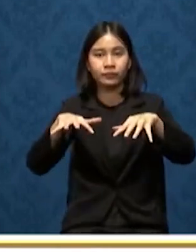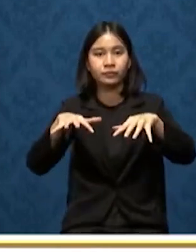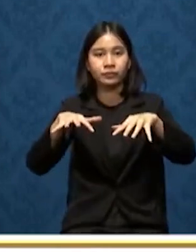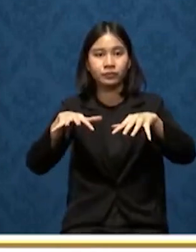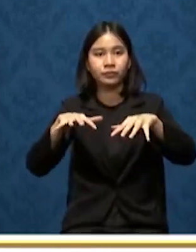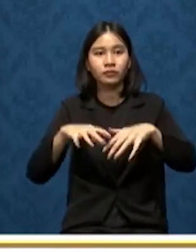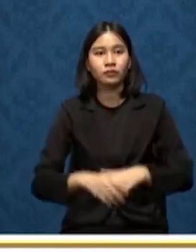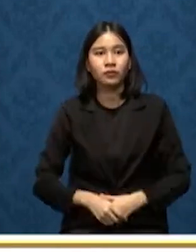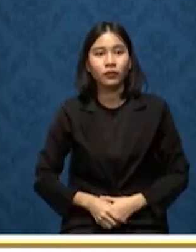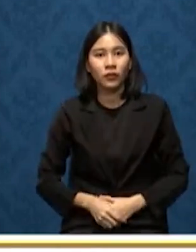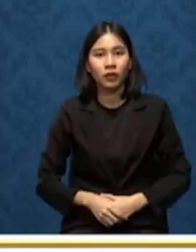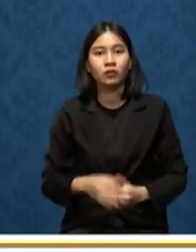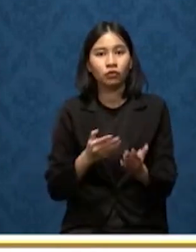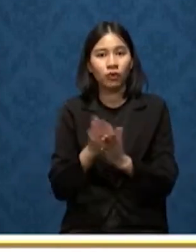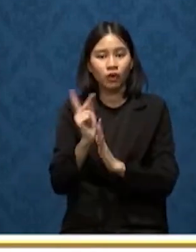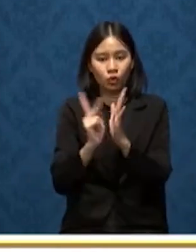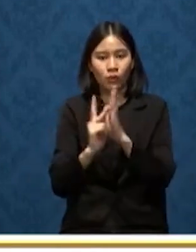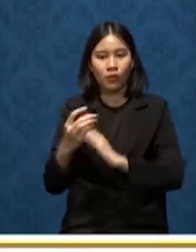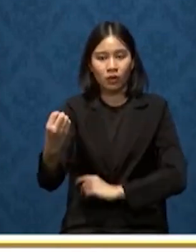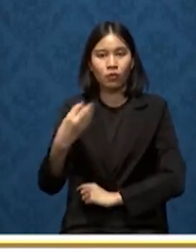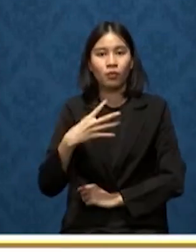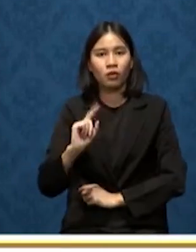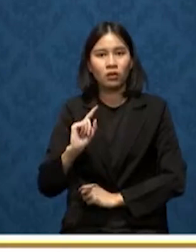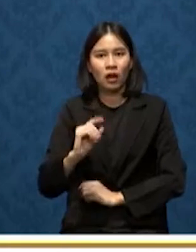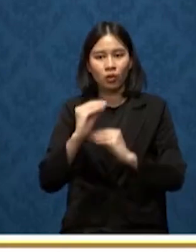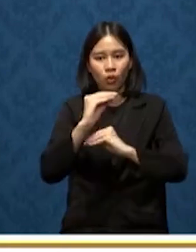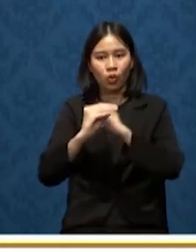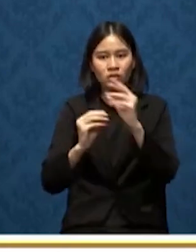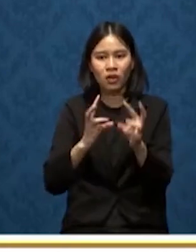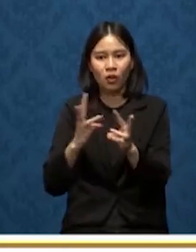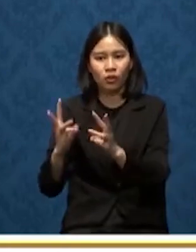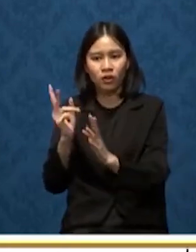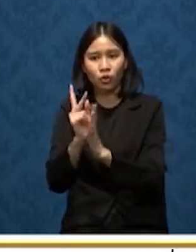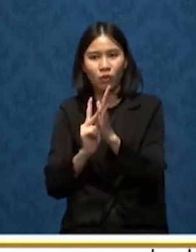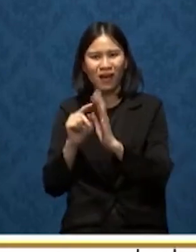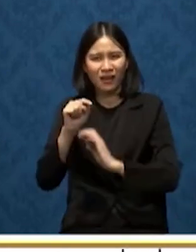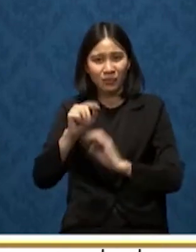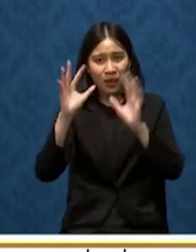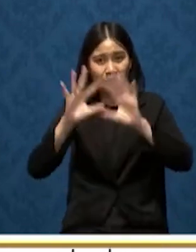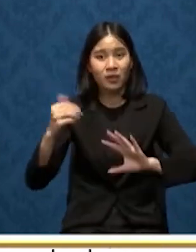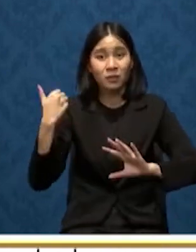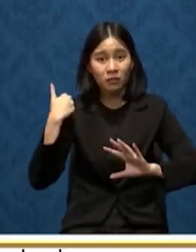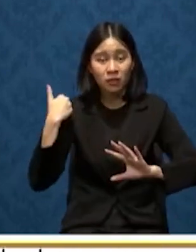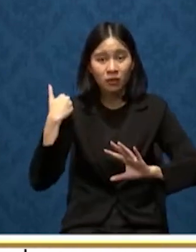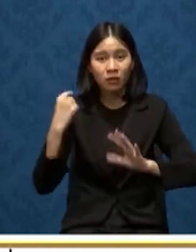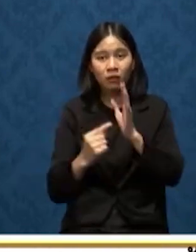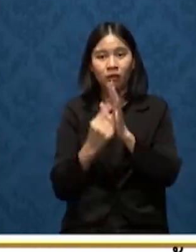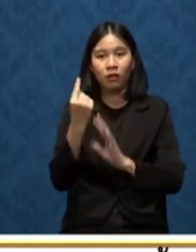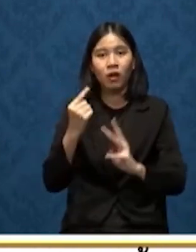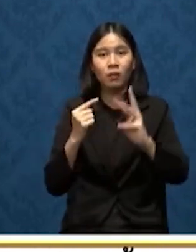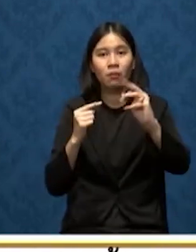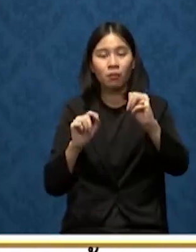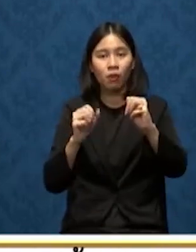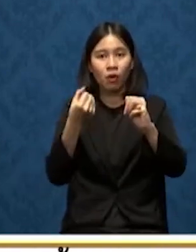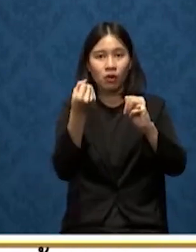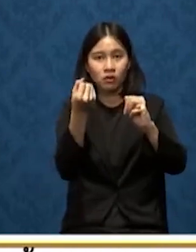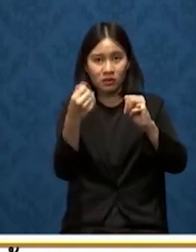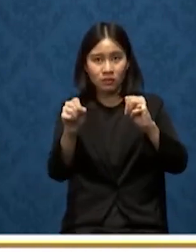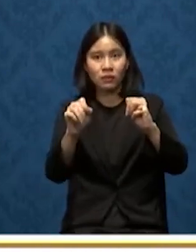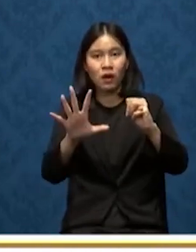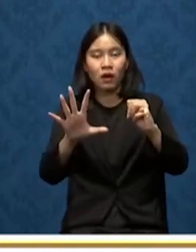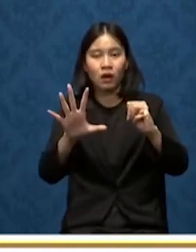คสิทธกาต้องตอบผม วาครงสรางการเขีนกฎหมายแบบนี้มีดวยเหตั้งแต่มารถกลา 15,